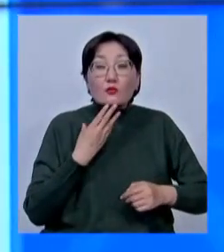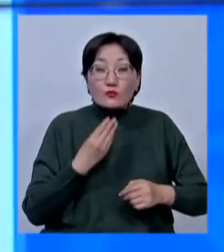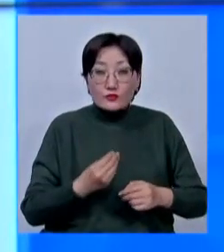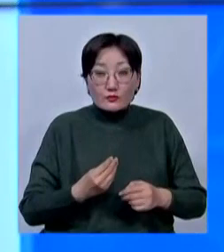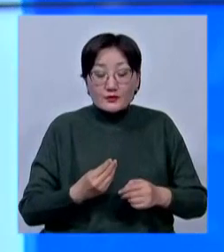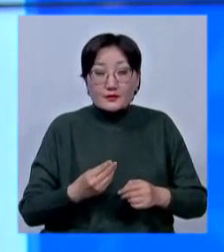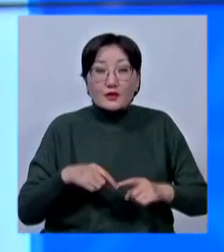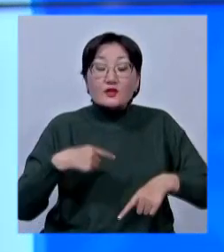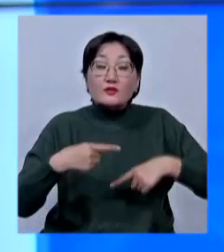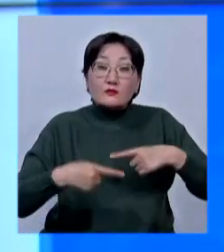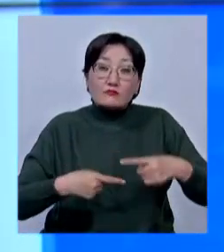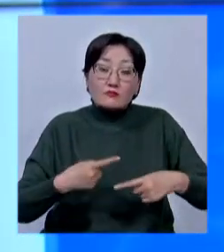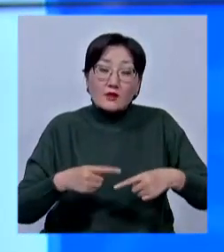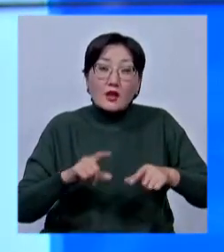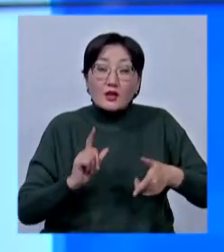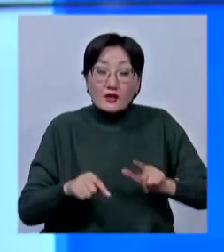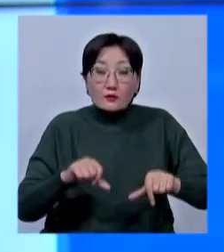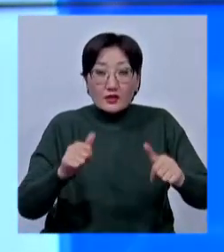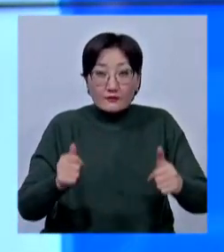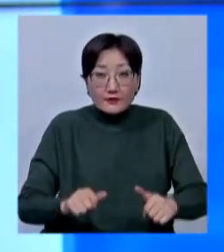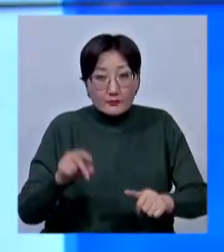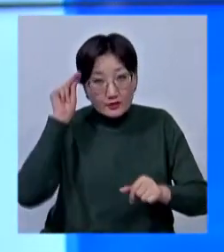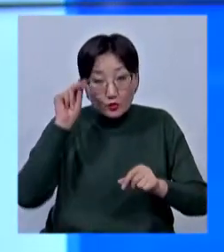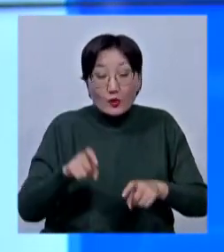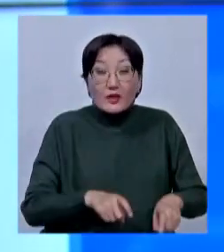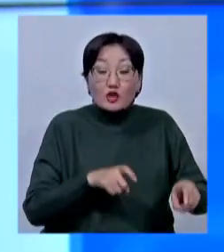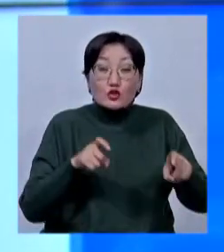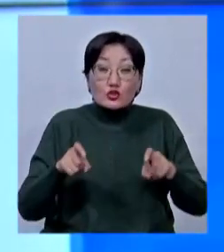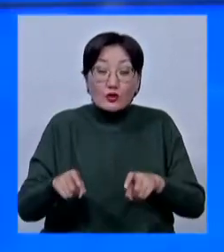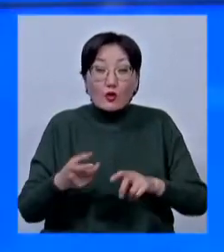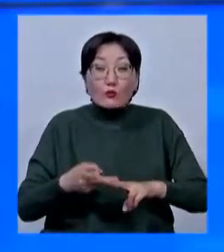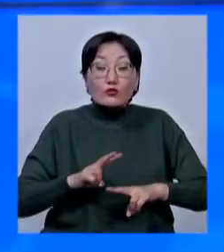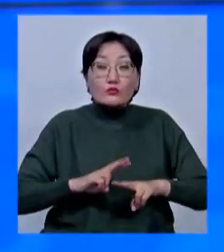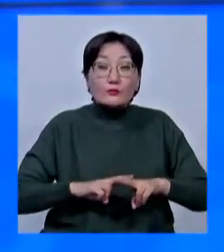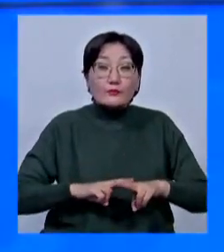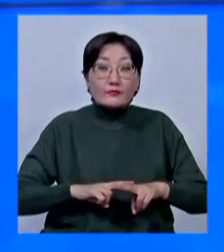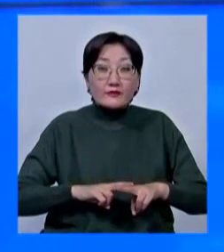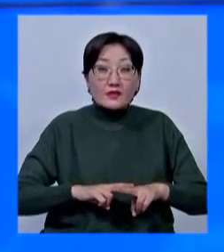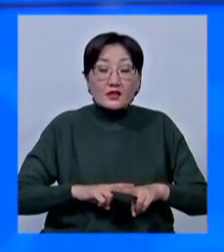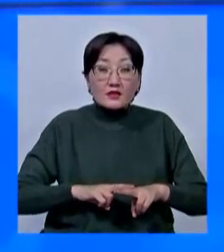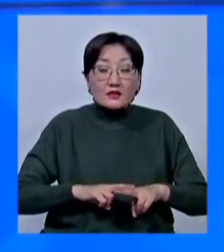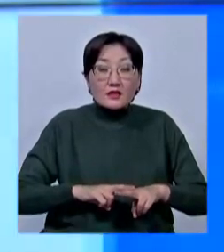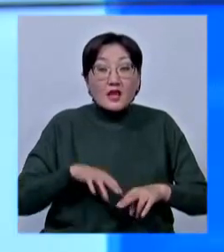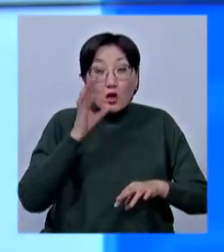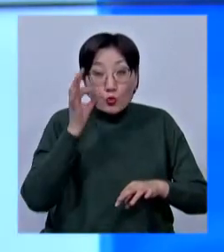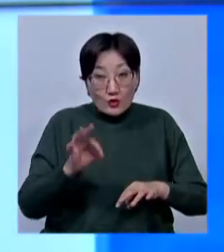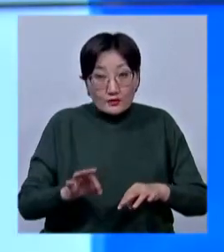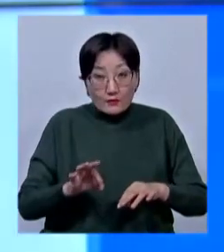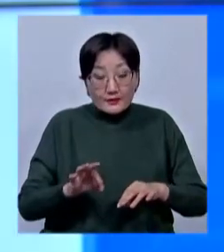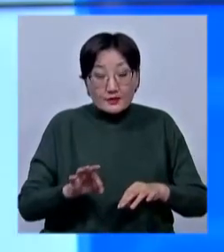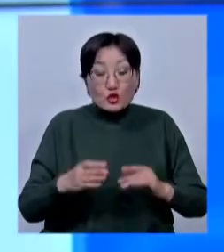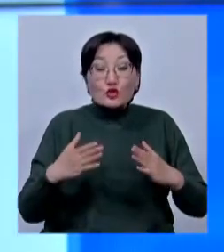дәстүрлі форматта оқуға көшкенімізде, бұл немізді, тәжірбемізді